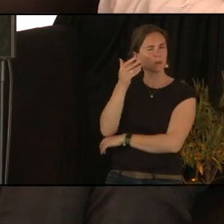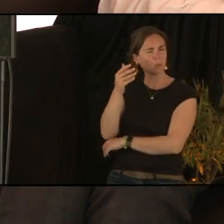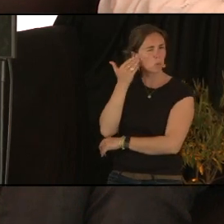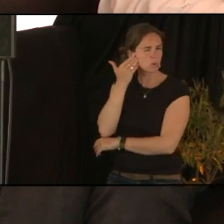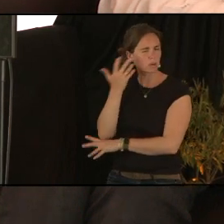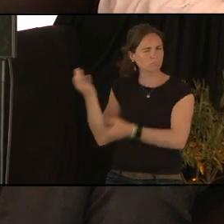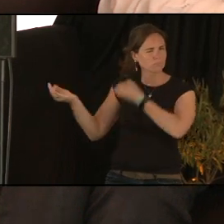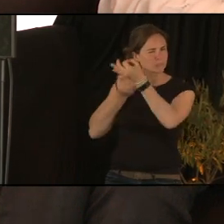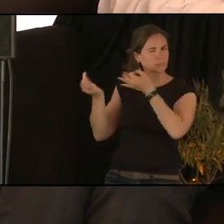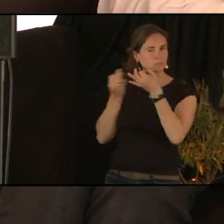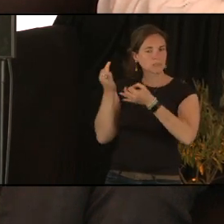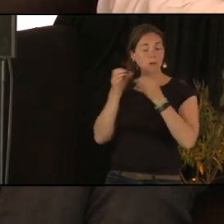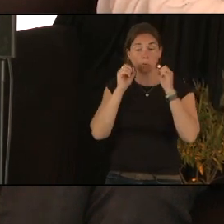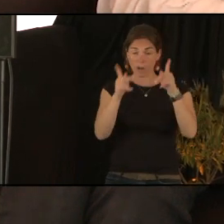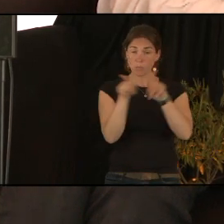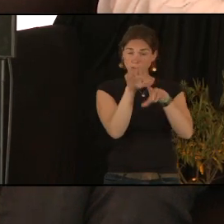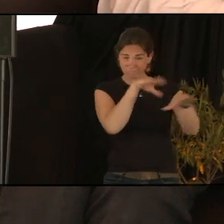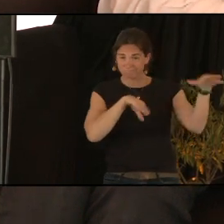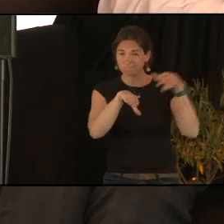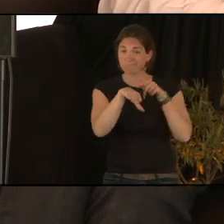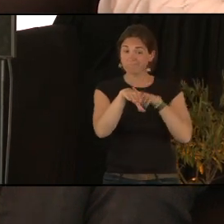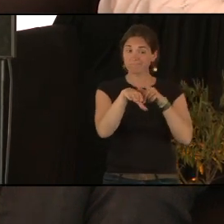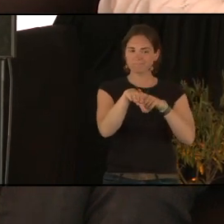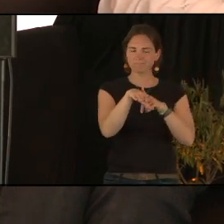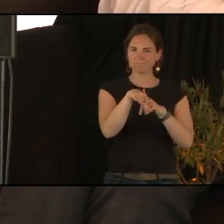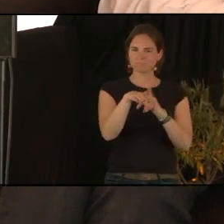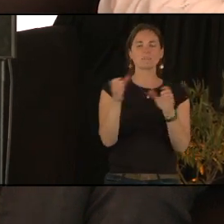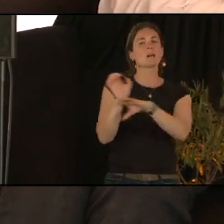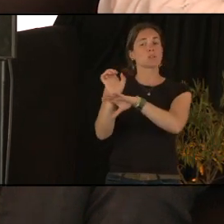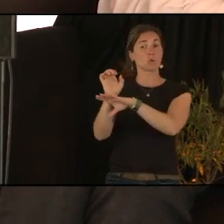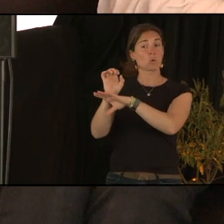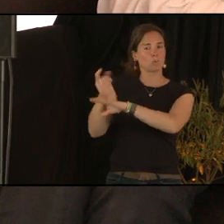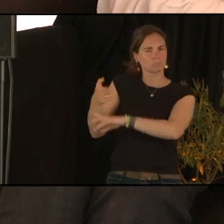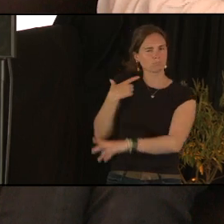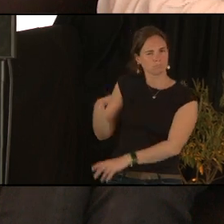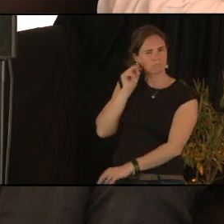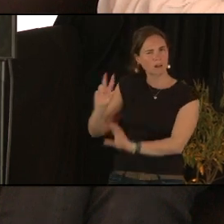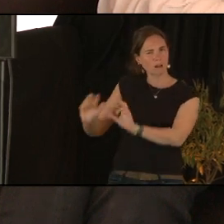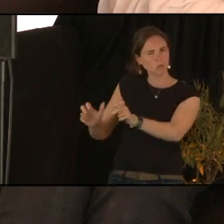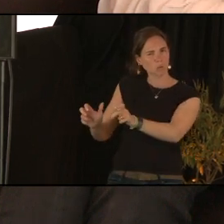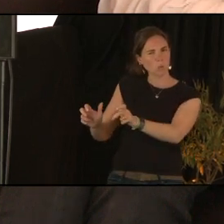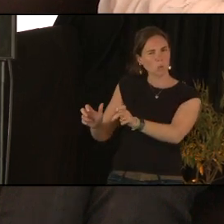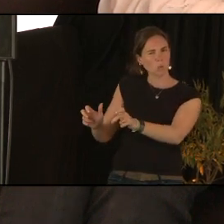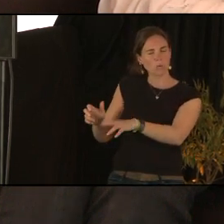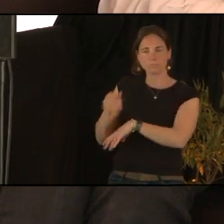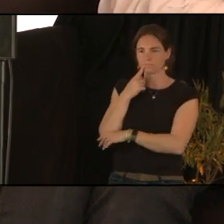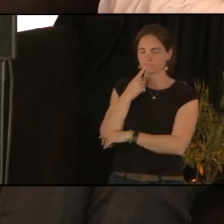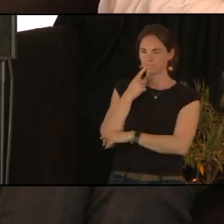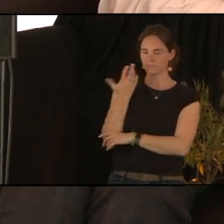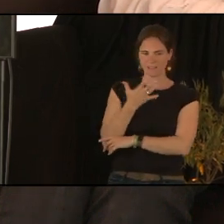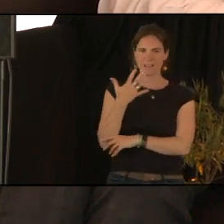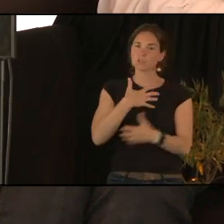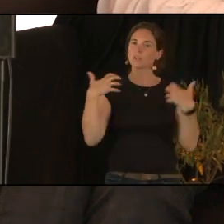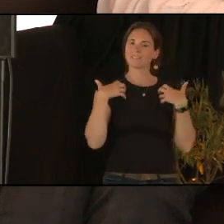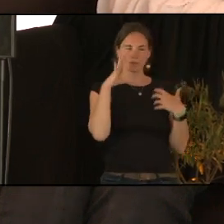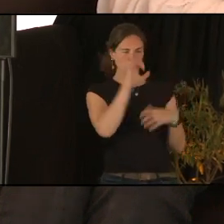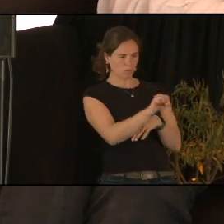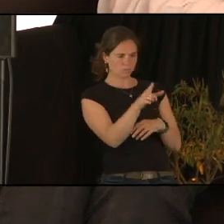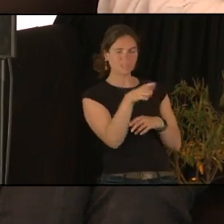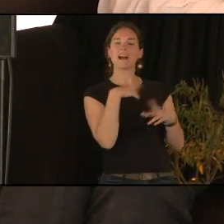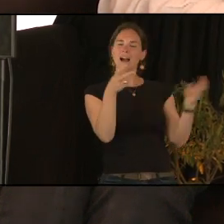familière. Mais en fait, ce que j'ai découvert ensuite, à travers en effet une émission de Jean-Claude Amezen, c'était que des scientifiques avaient montré que ce lieu n'avait pas été simplement